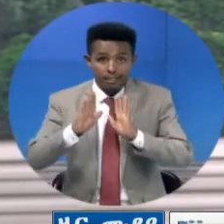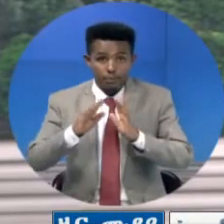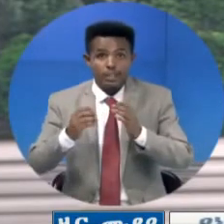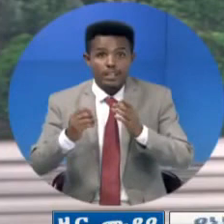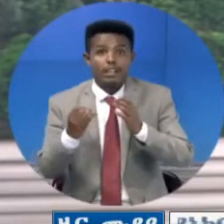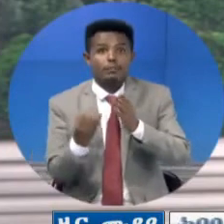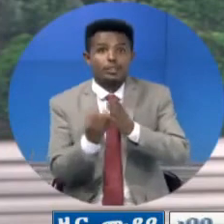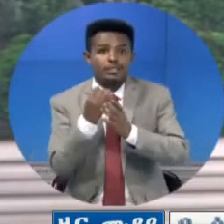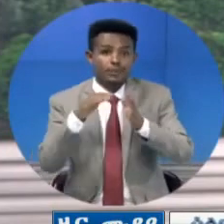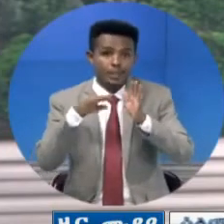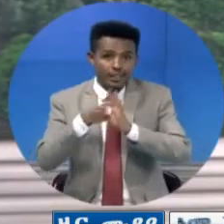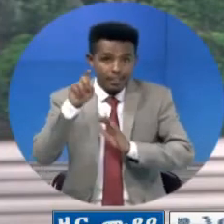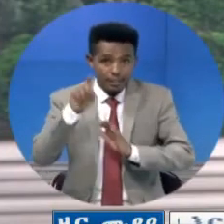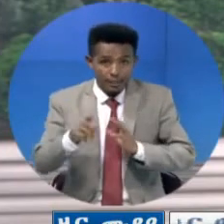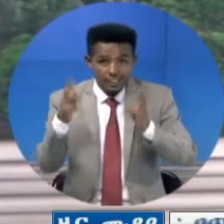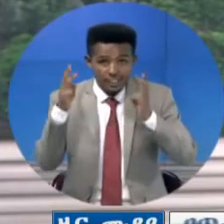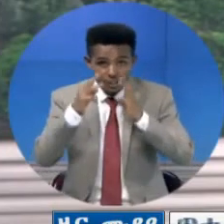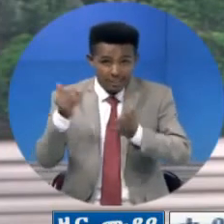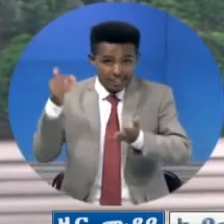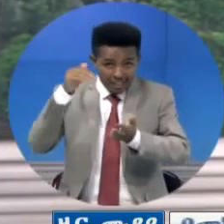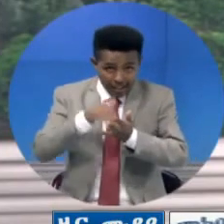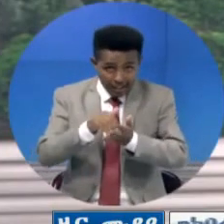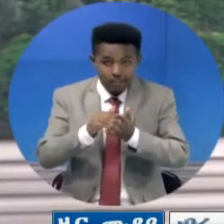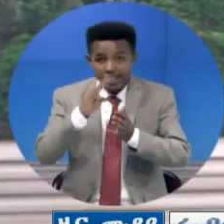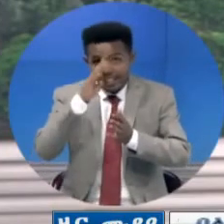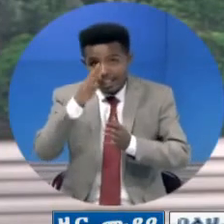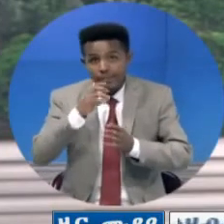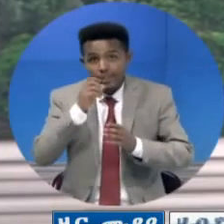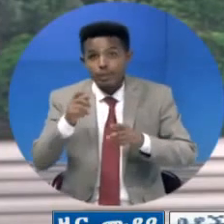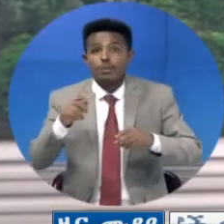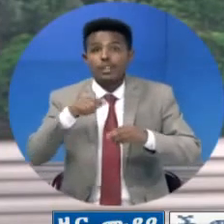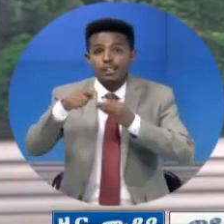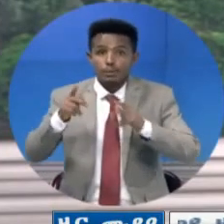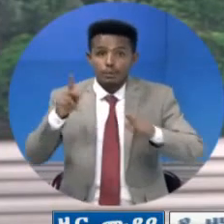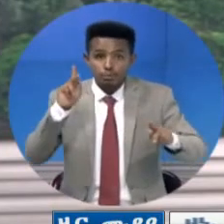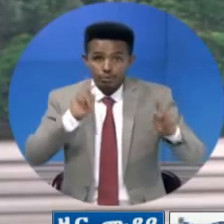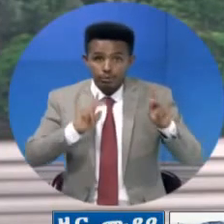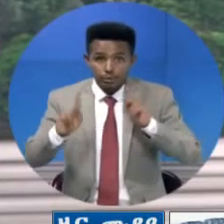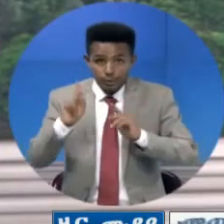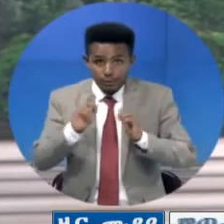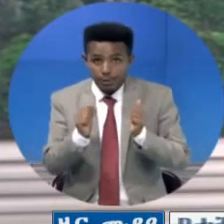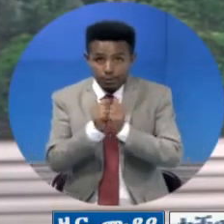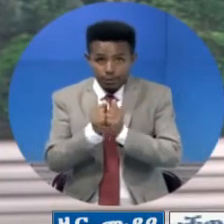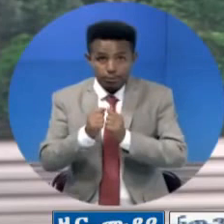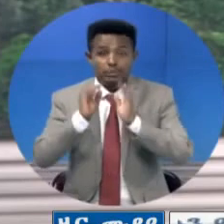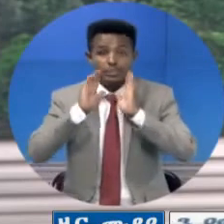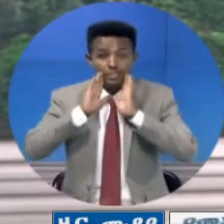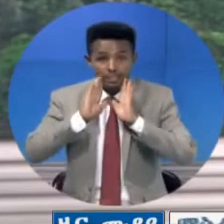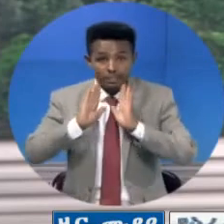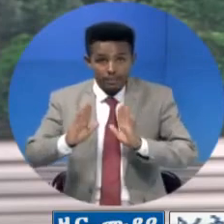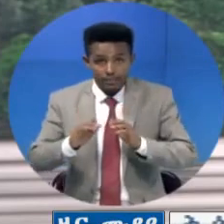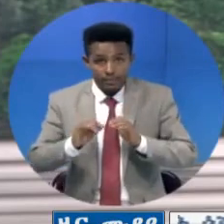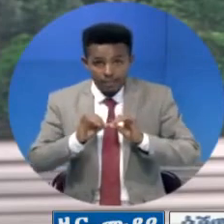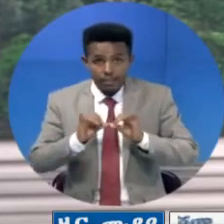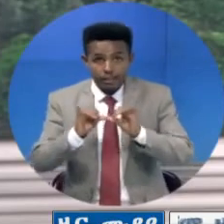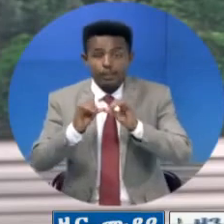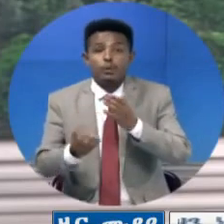ያሉት። ችግሮች ዳግም እንዳይፈጠሩ ከአካባቢው ማህበረሰብ ጋር በመሆን የጸጥታ ማስከበር ስራው አጠናክረው እንደሚሰሩ በውይይቱ